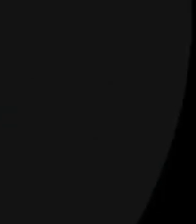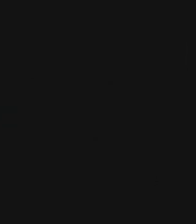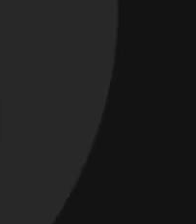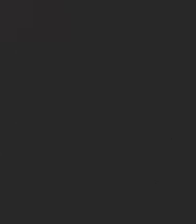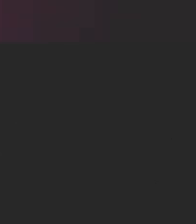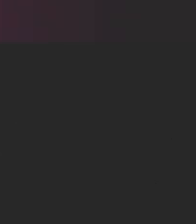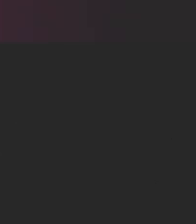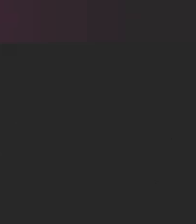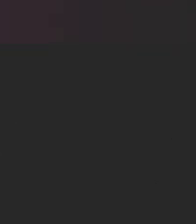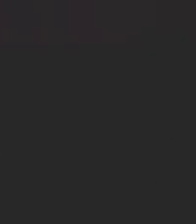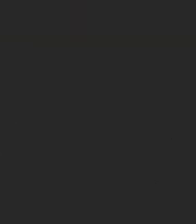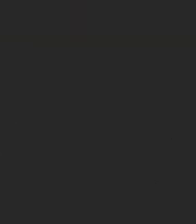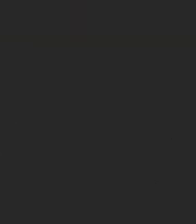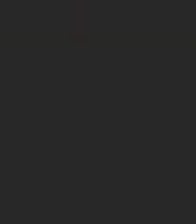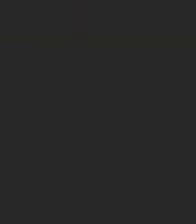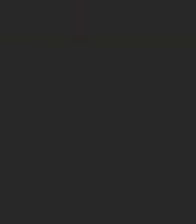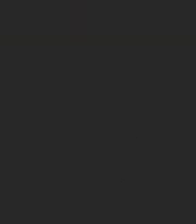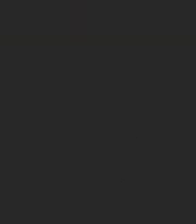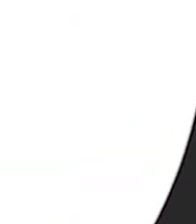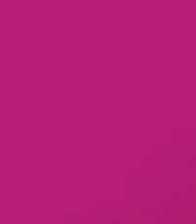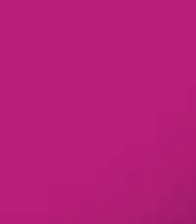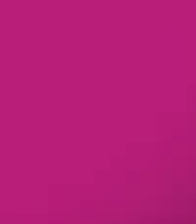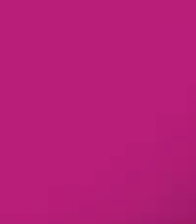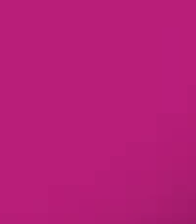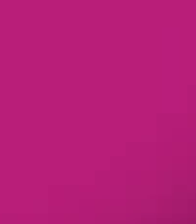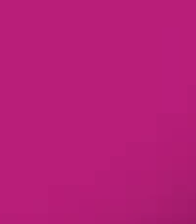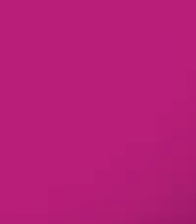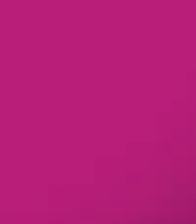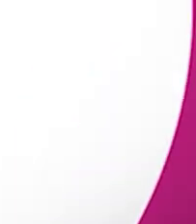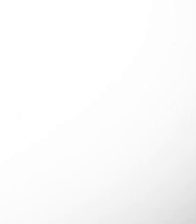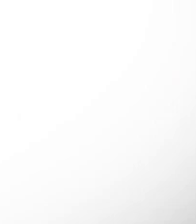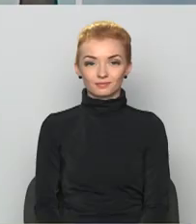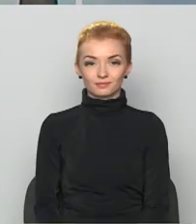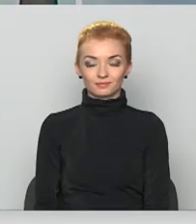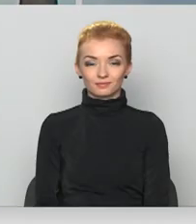Re! Viss ēters ir te!